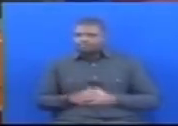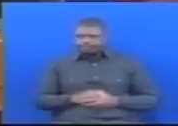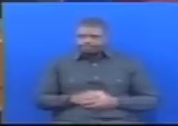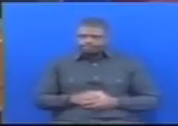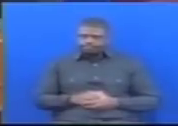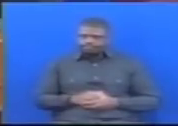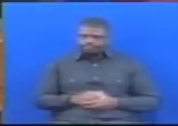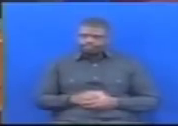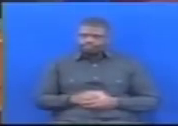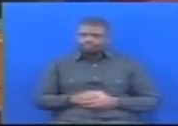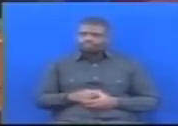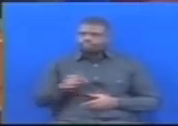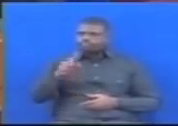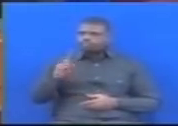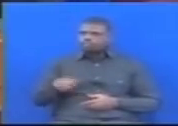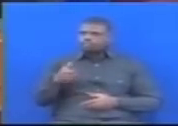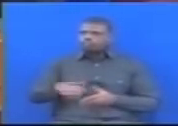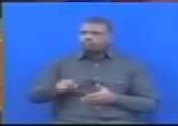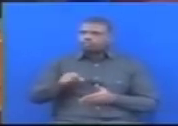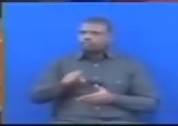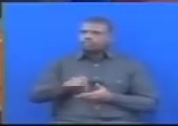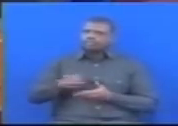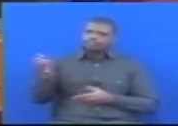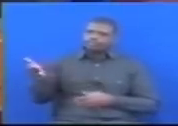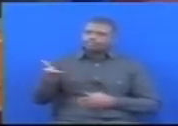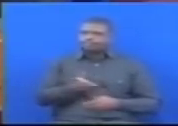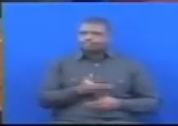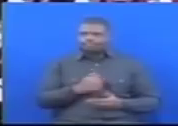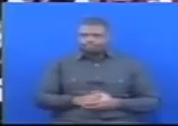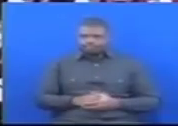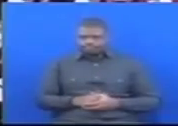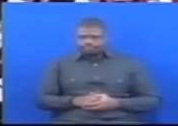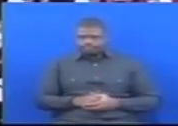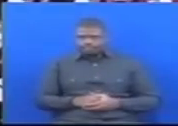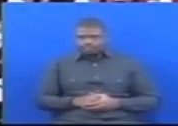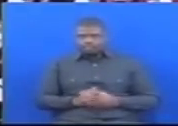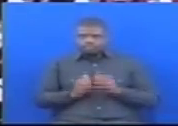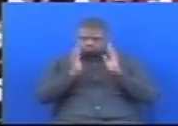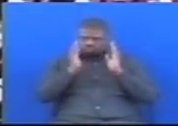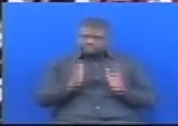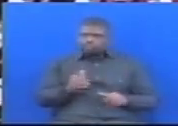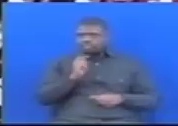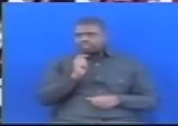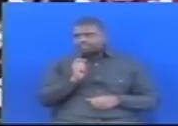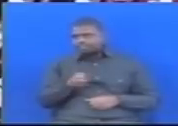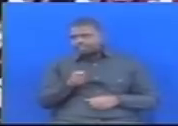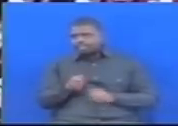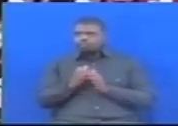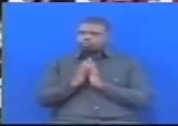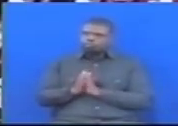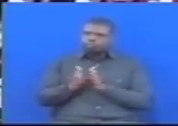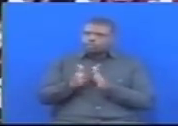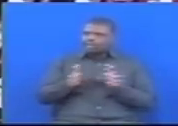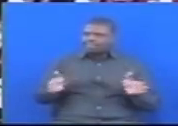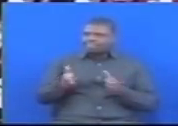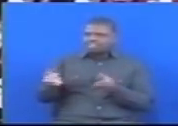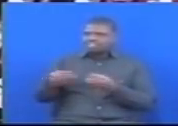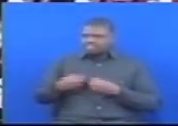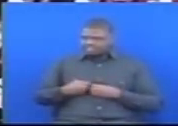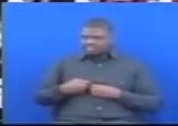Mheshimiwa Danstan Kitandula, nimekuona, uliza swali la msingi. Mheshimiwa Spika, nakushukuru kwa kunipa fursa hii ya